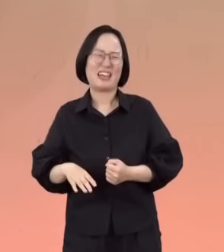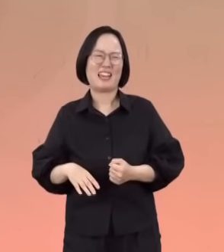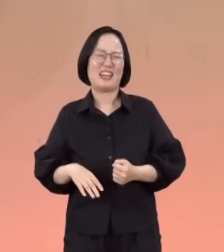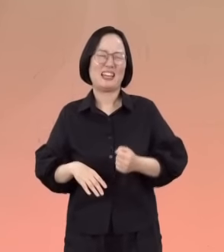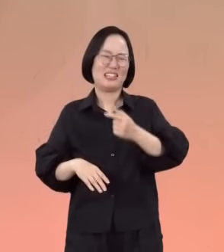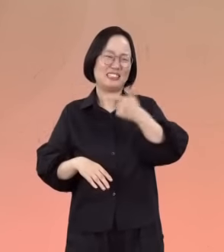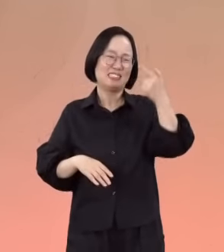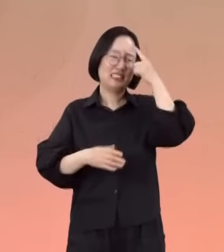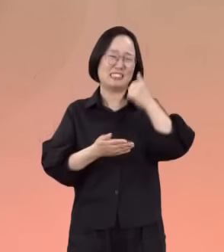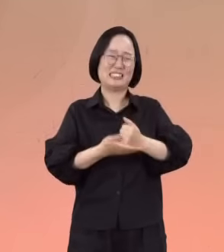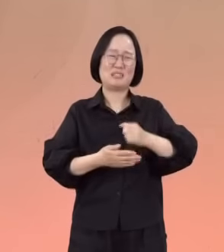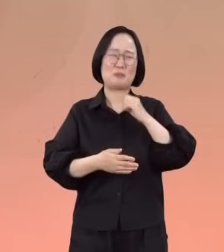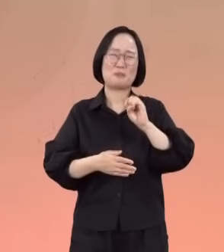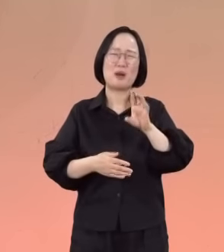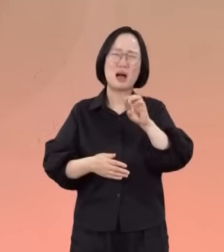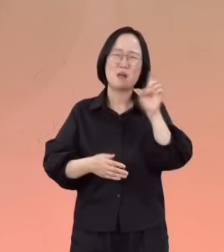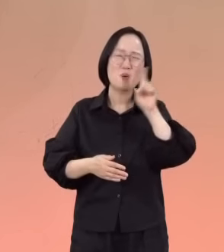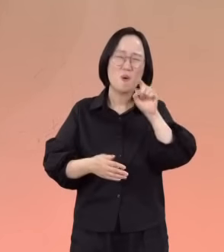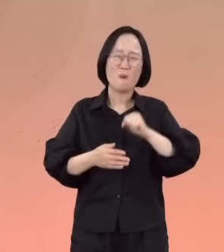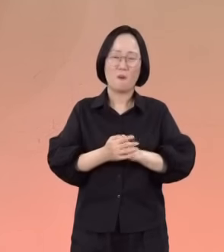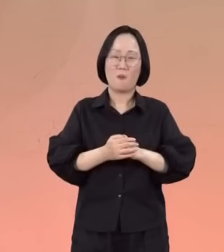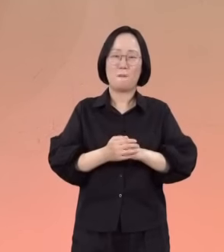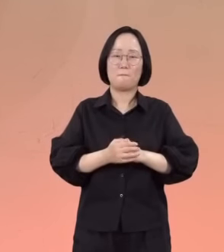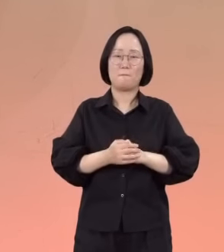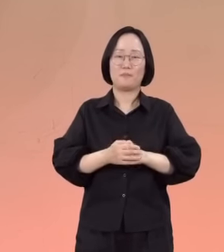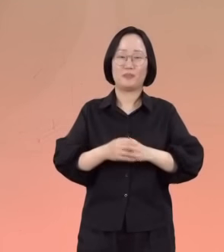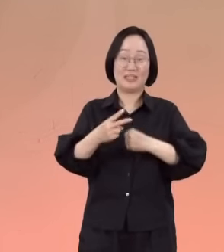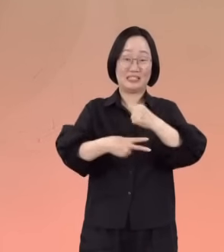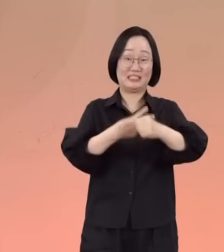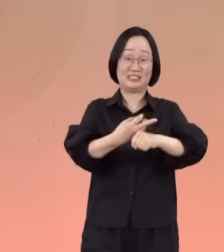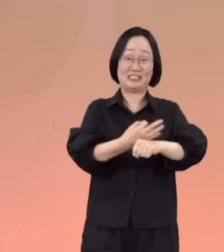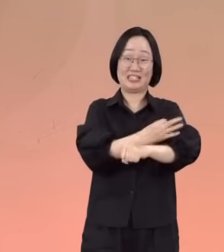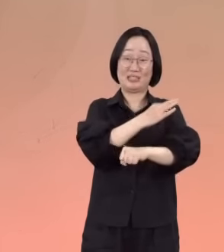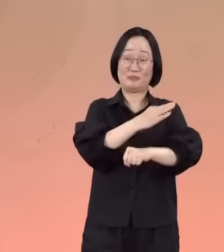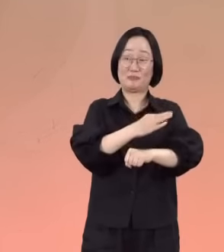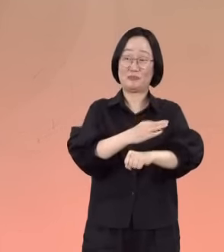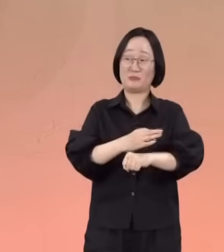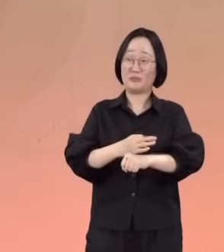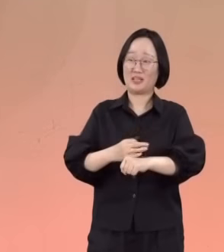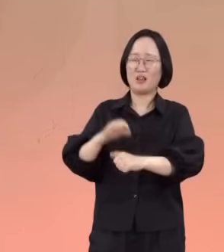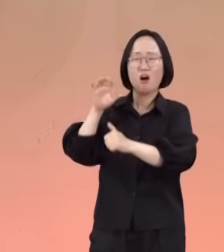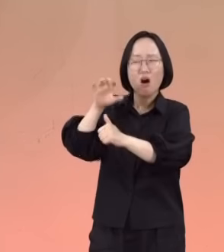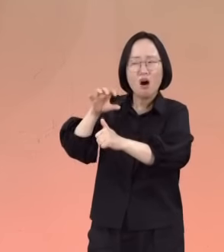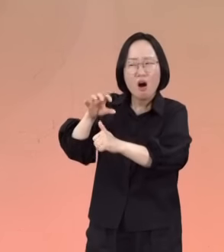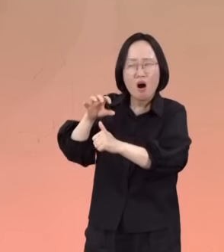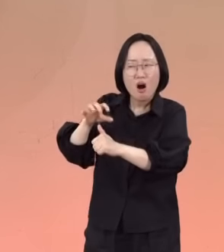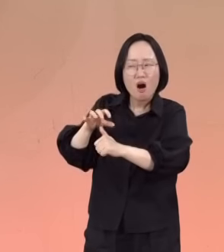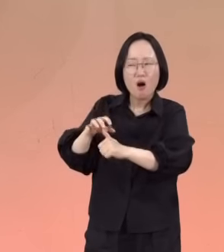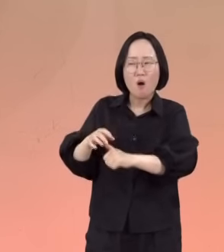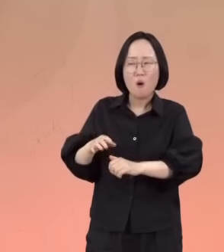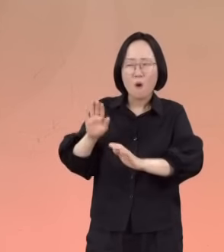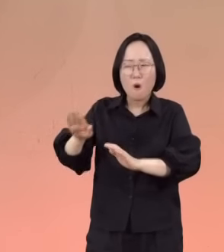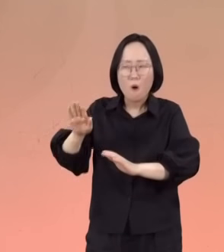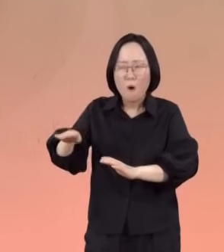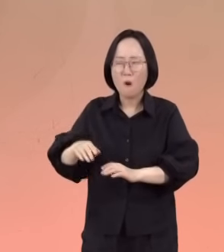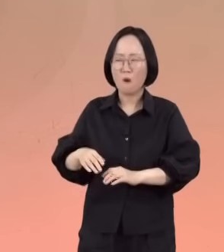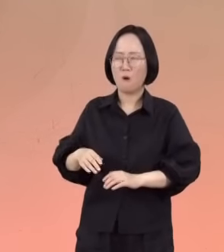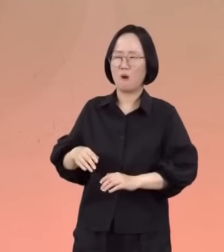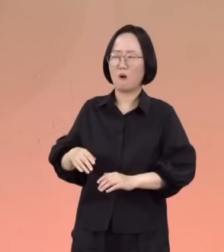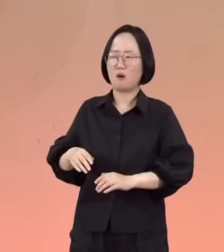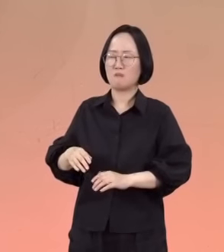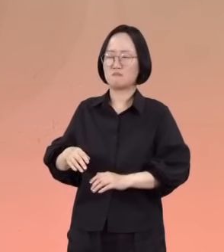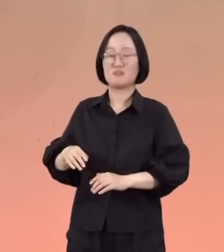것도 알아들을 사람한테만 준대요 여러분 알아들을 사람한테 준다 그래서 우리